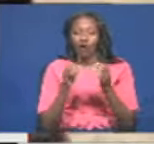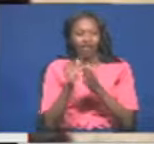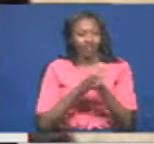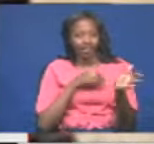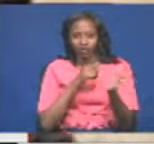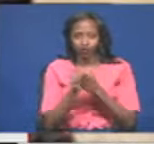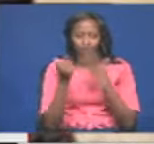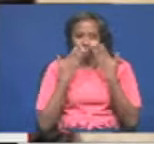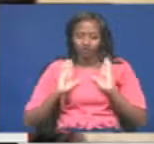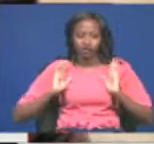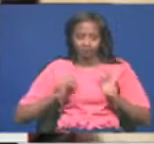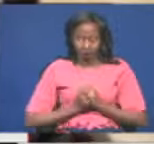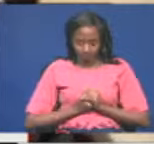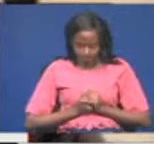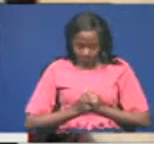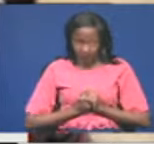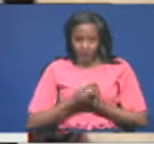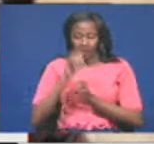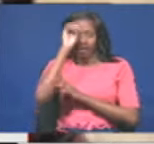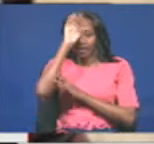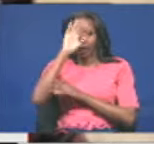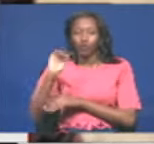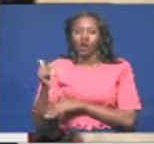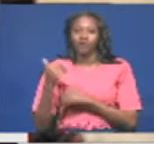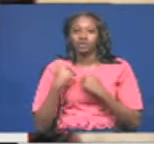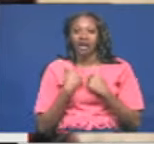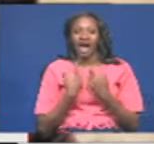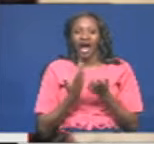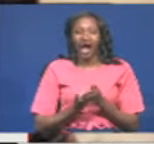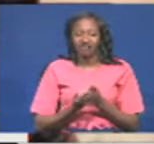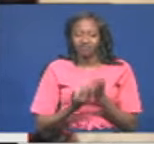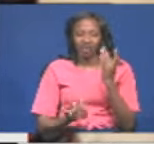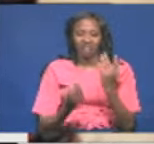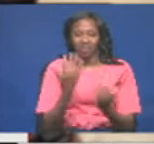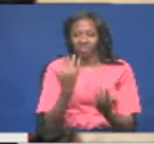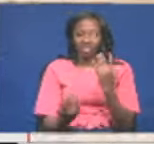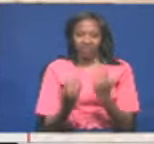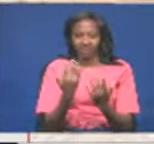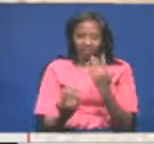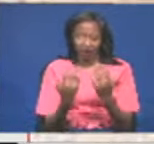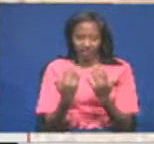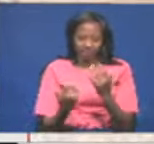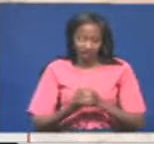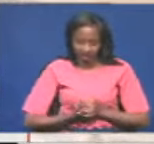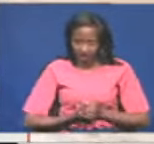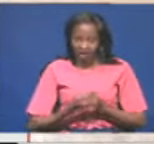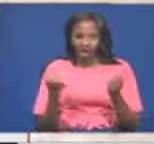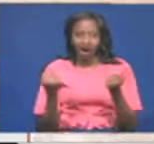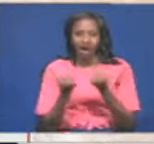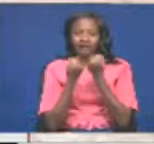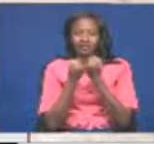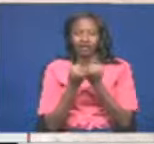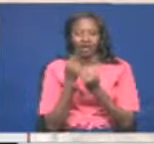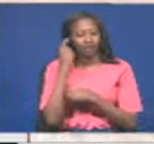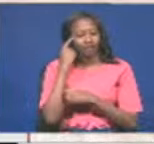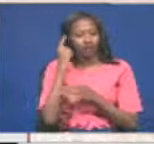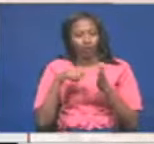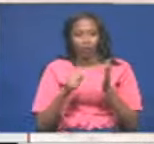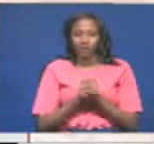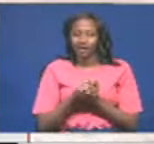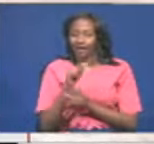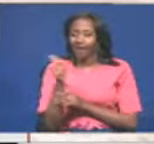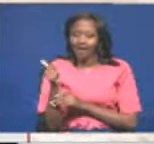Kiambu County kumekuwa na moto bili ya gas imetokea. So tunaonelea ni vizuri every sub county iwe na